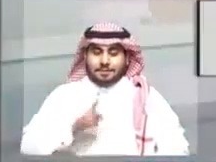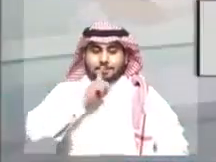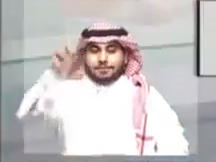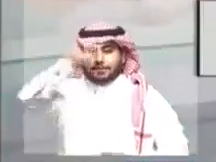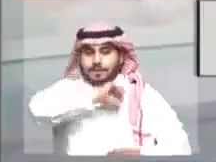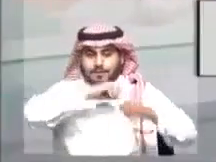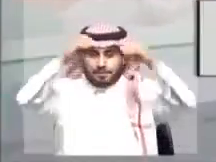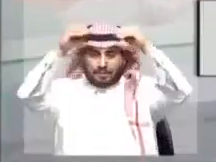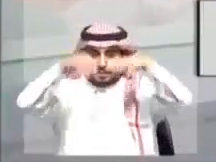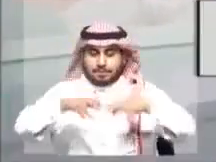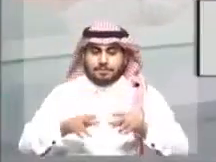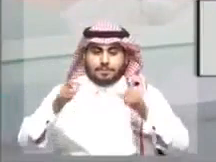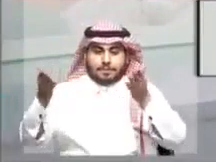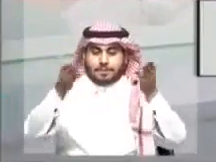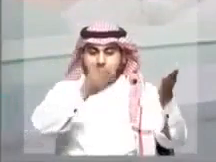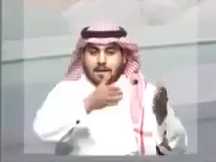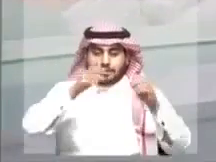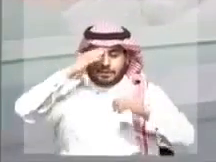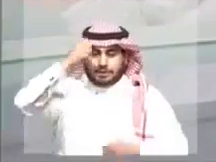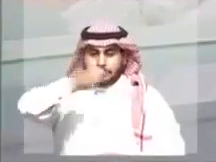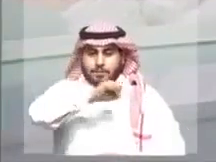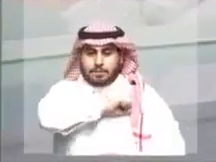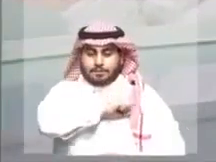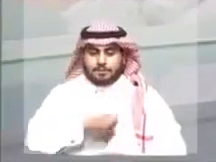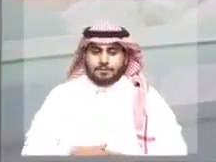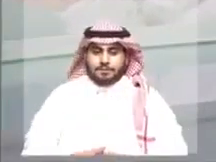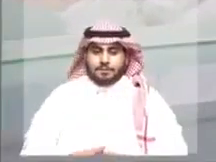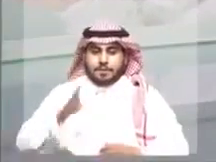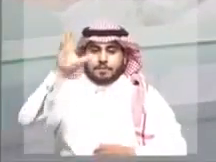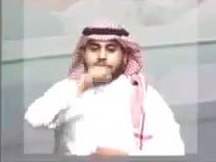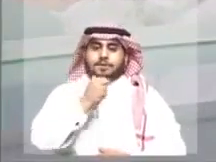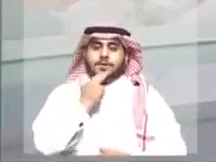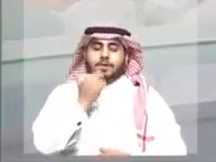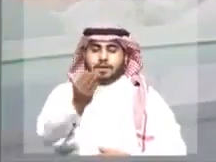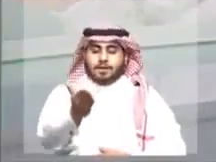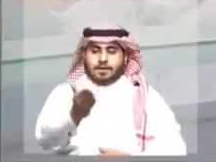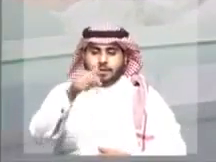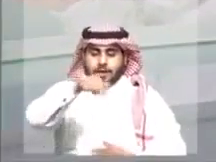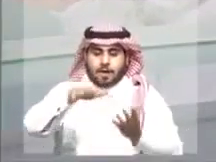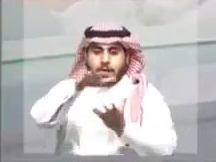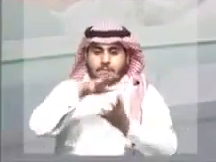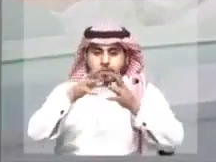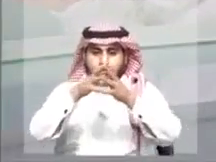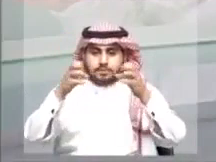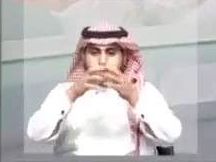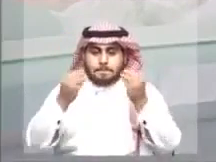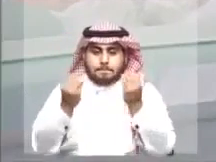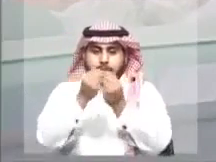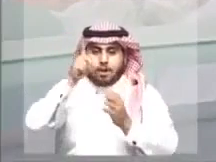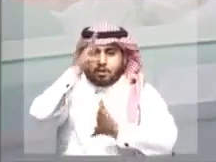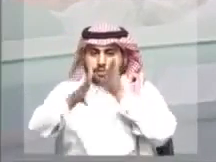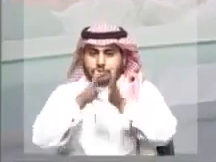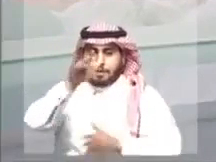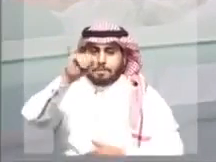بسم الله الرحمن الرحيم، مشاهدينا الكرام السلام عليكم ورحمة الله. أسعد الله أوقاتكم بكل خير، هذه نشرة مفصلة ويرافقنا في